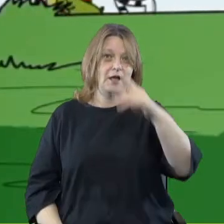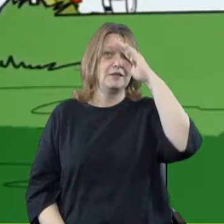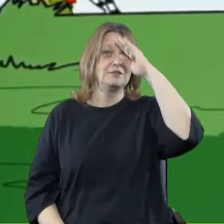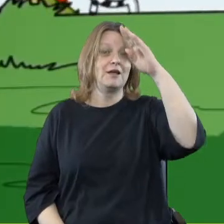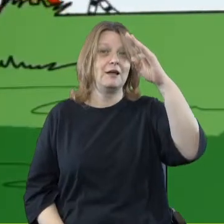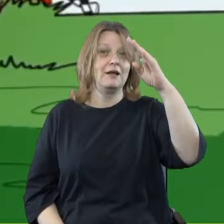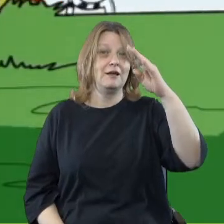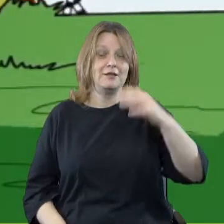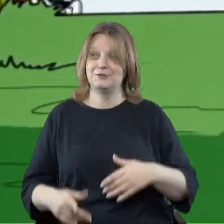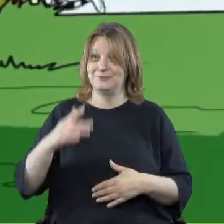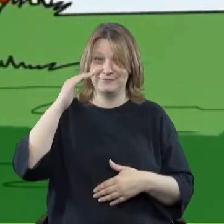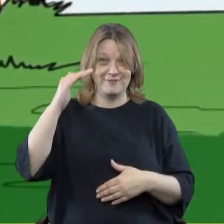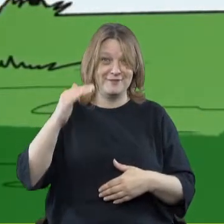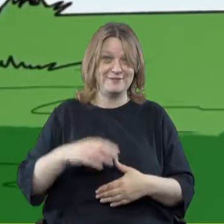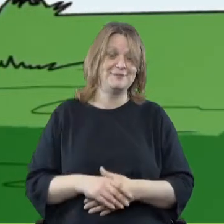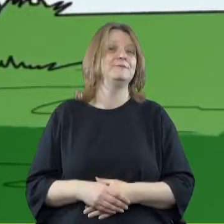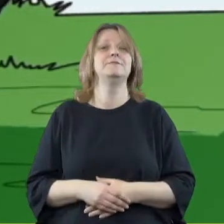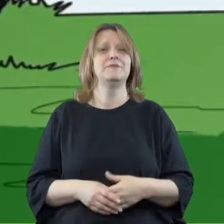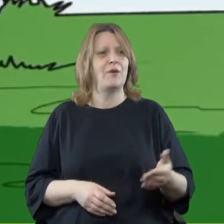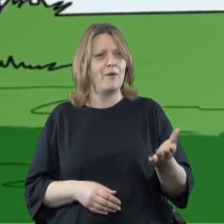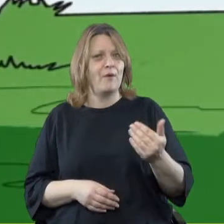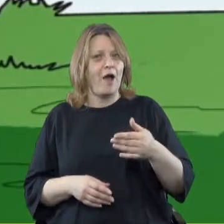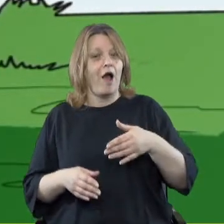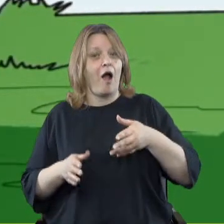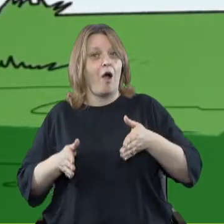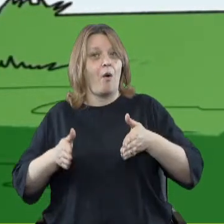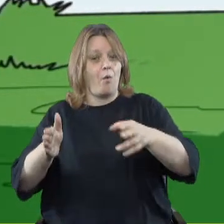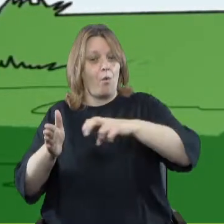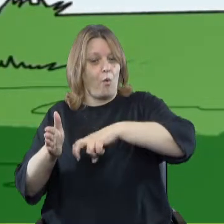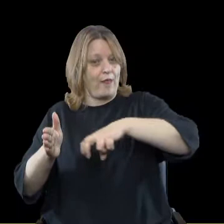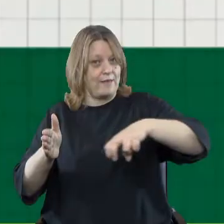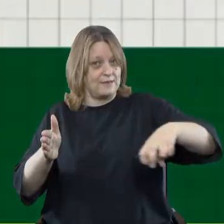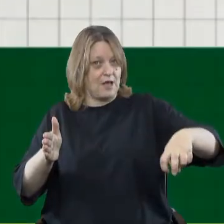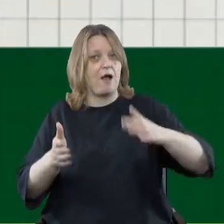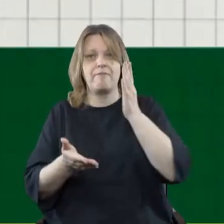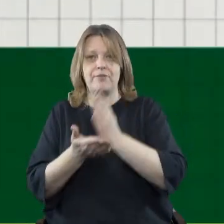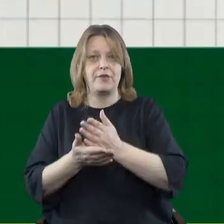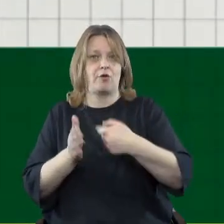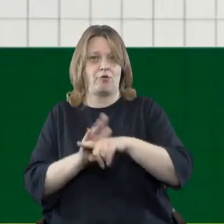Cześć! Serwus! Przechodź przez ulicę na pasach dla pieszych.